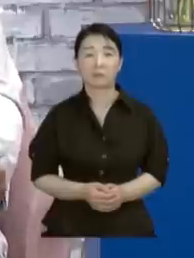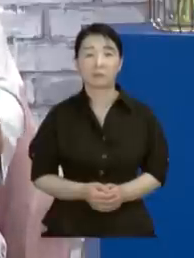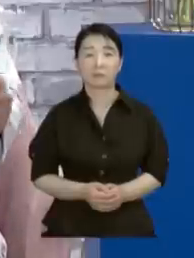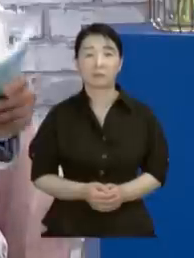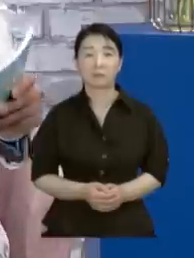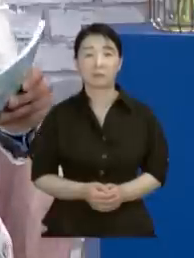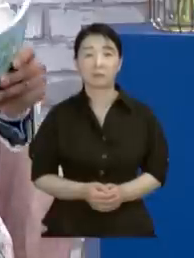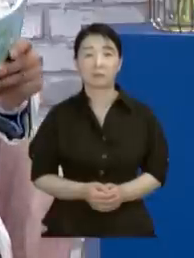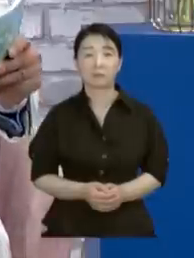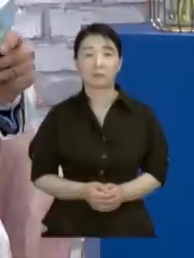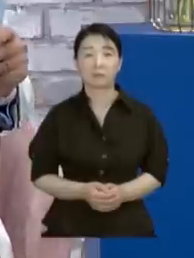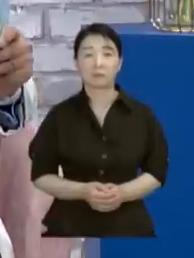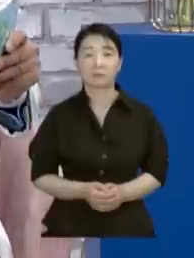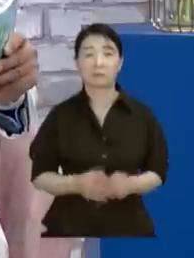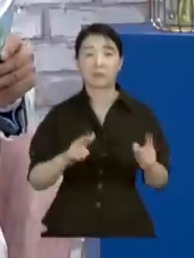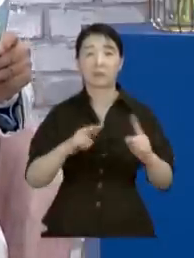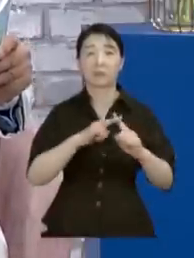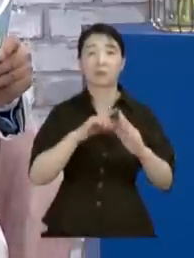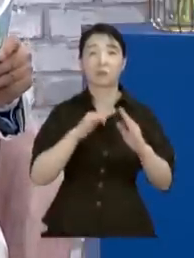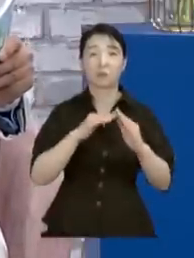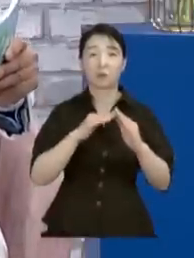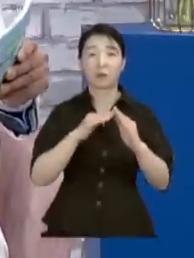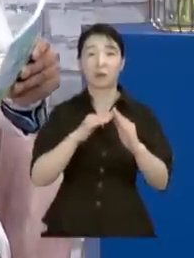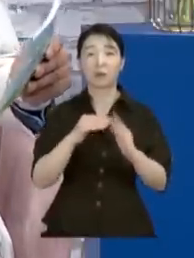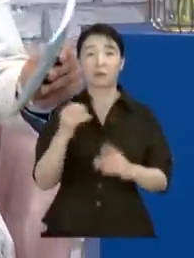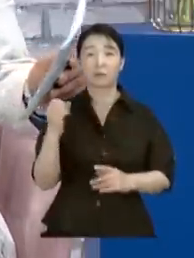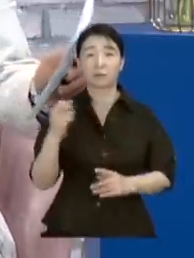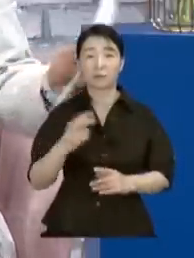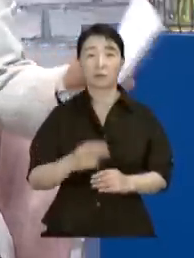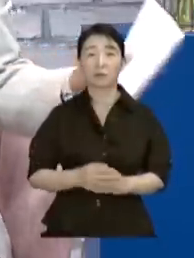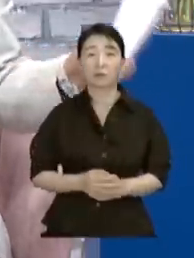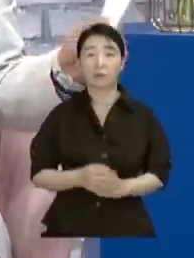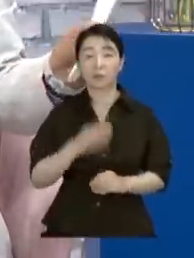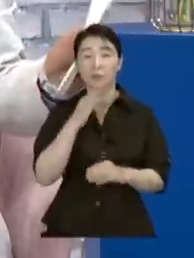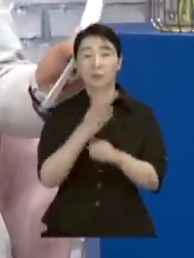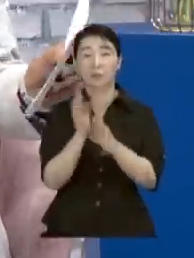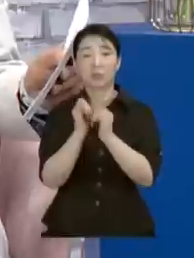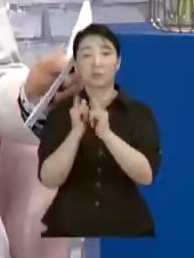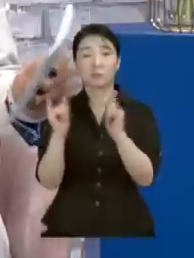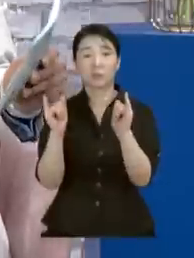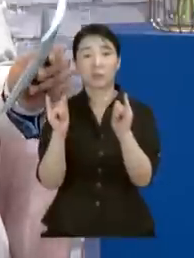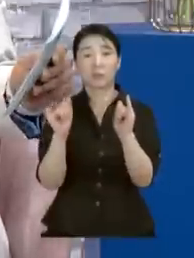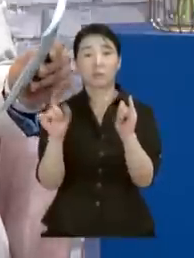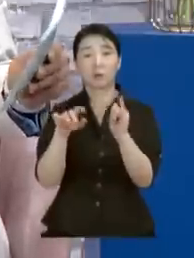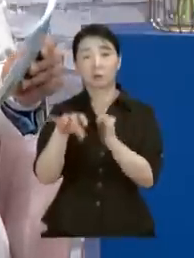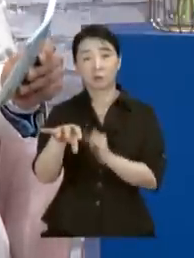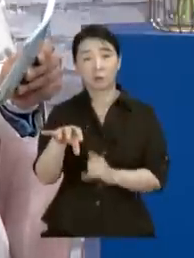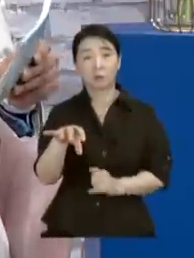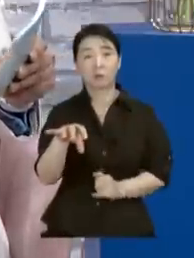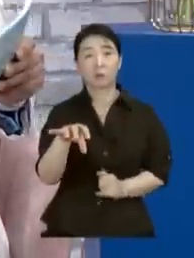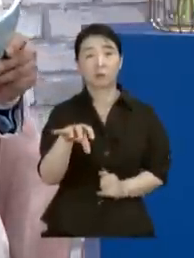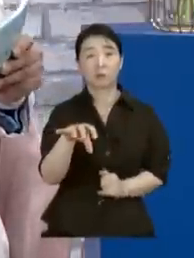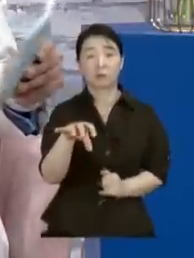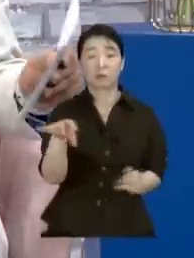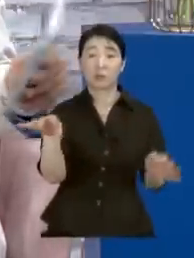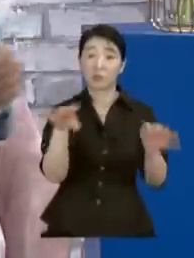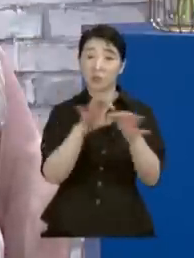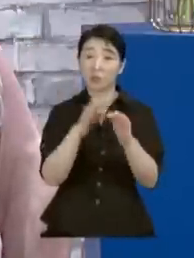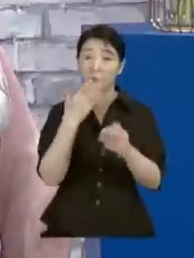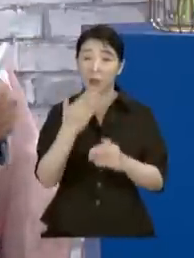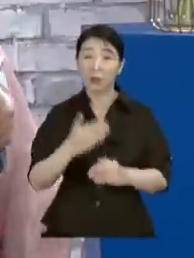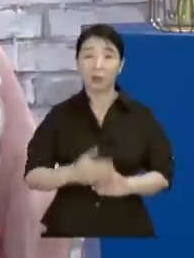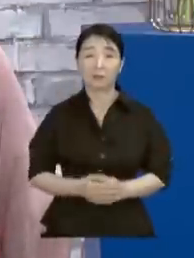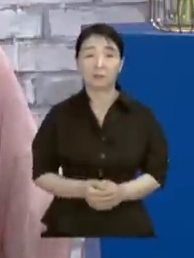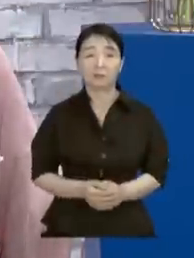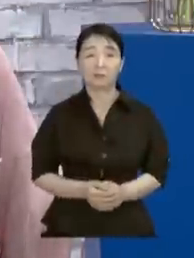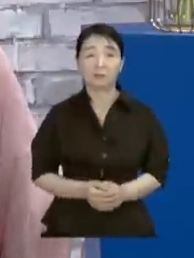이 지역의 교회하고 그리고 이 탈북민들이 배정받은 그곳하고 이렇게 연결도